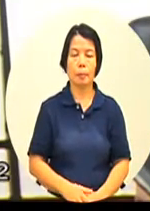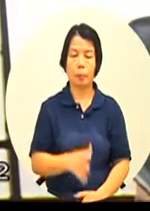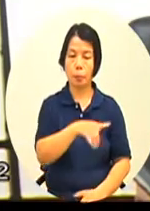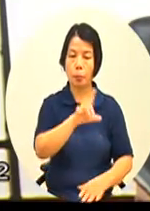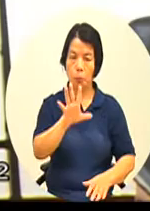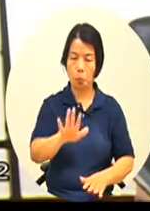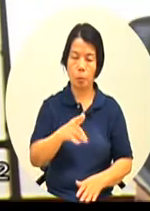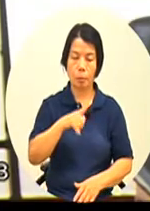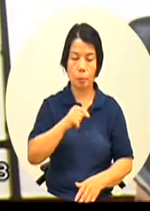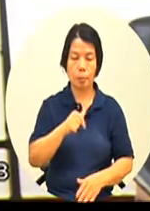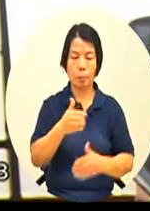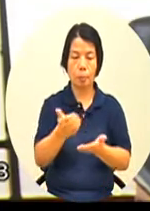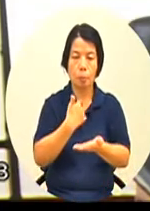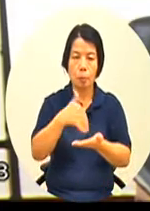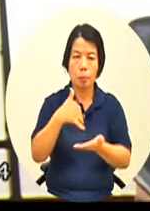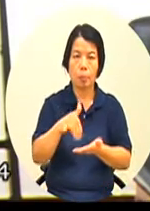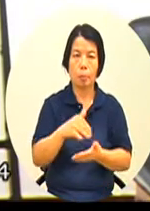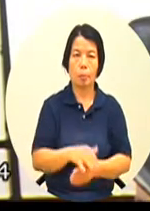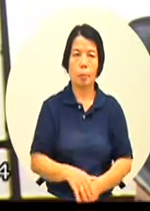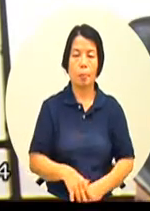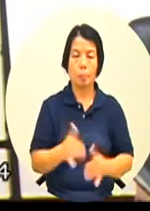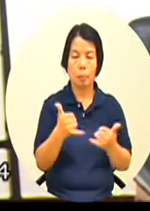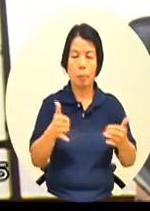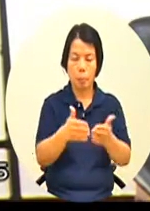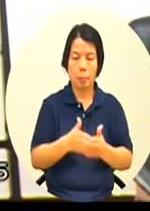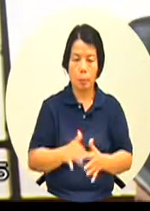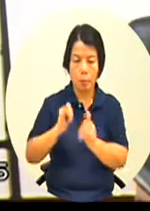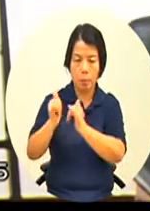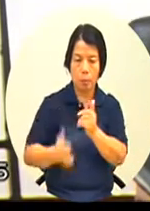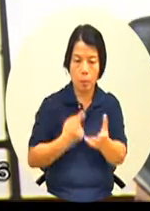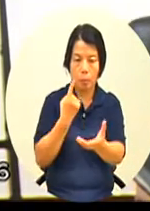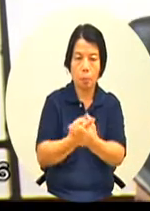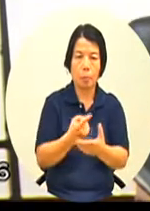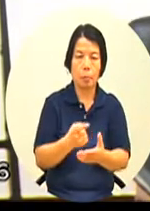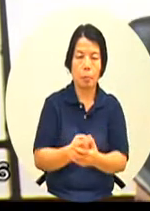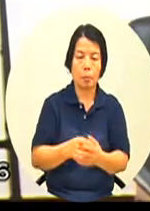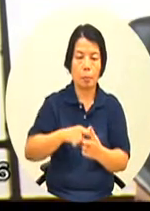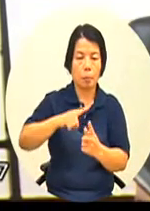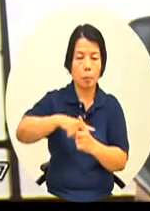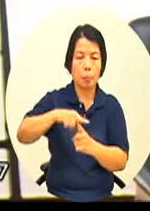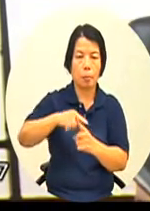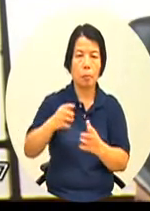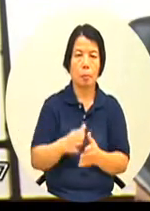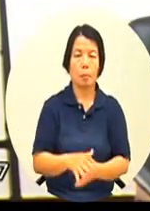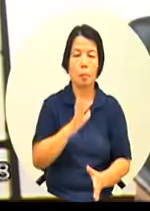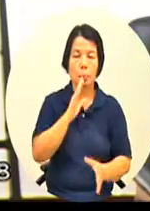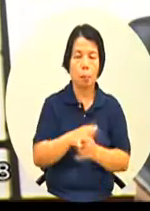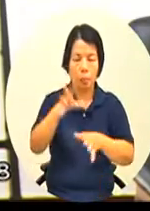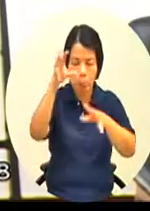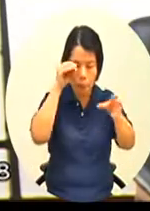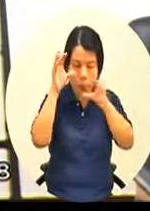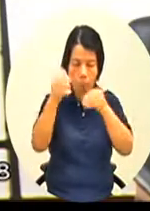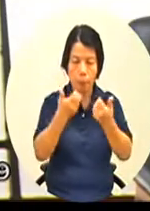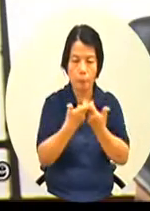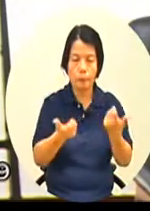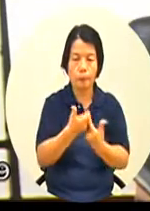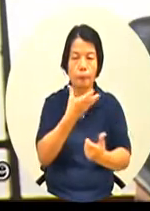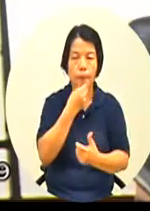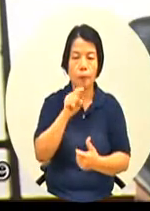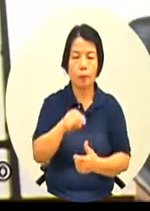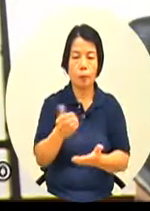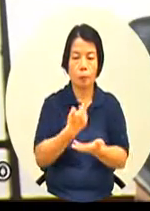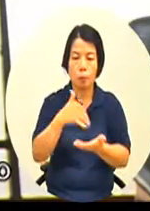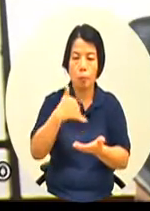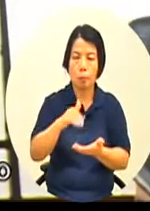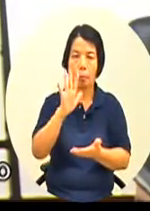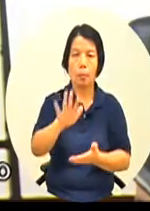就是预算大概公民参与的程度可以归纳最粗浅的就是资讯分享，我都让你知道我家有什么。